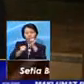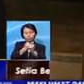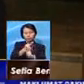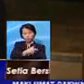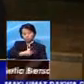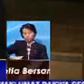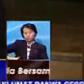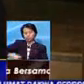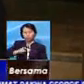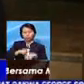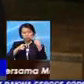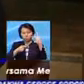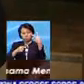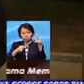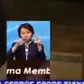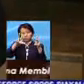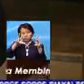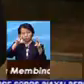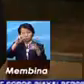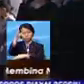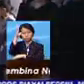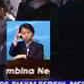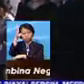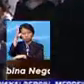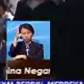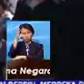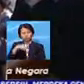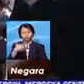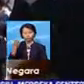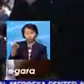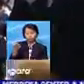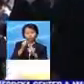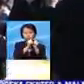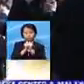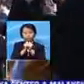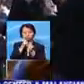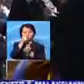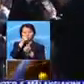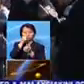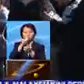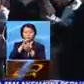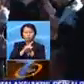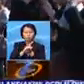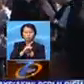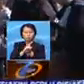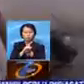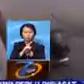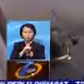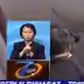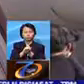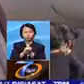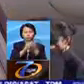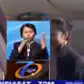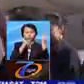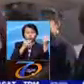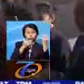Beijing pada pukul 12.30 tengah hari tadi. Beliau yang diiringi oleh isteri Datin Seri Rosmah Mansor